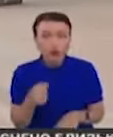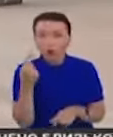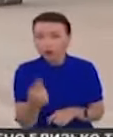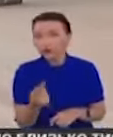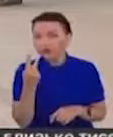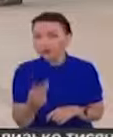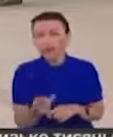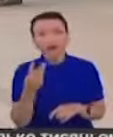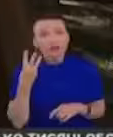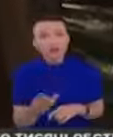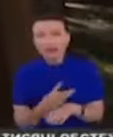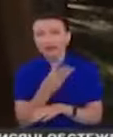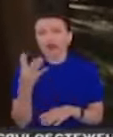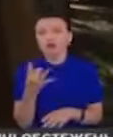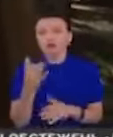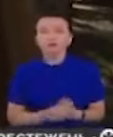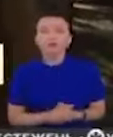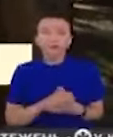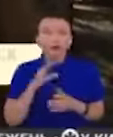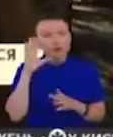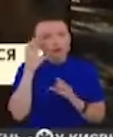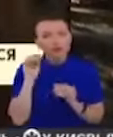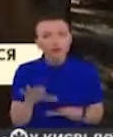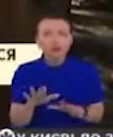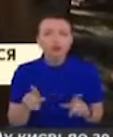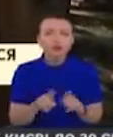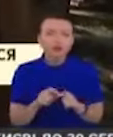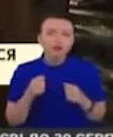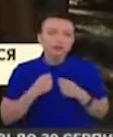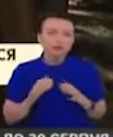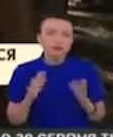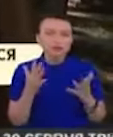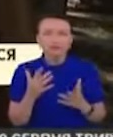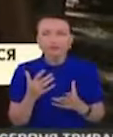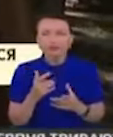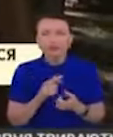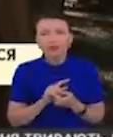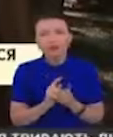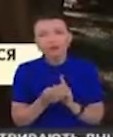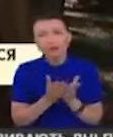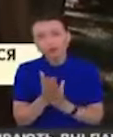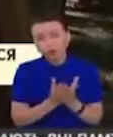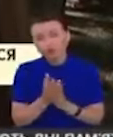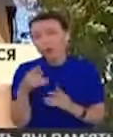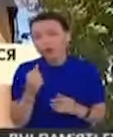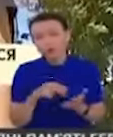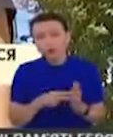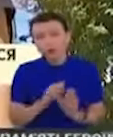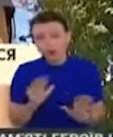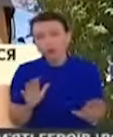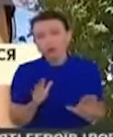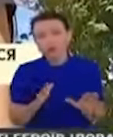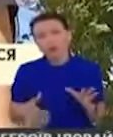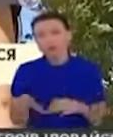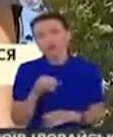два, если нужно, три раза. Незважаючи на прикрий випадок, Віктор каже, що змінювати службу таксі не планує. Мовляв, не всі